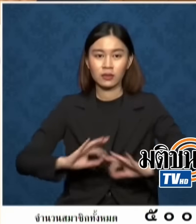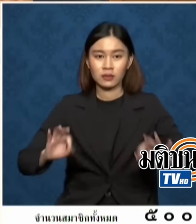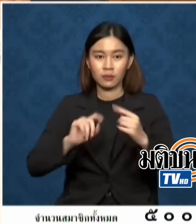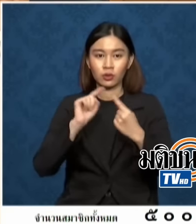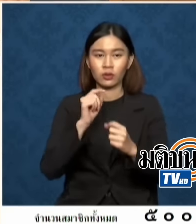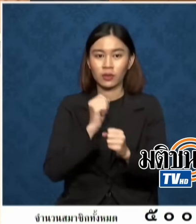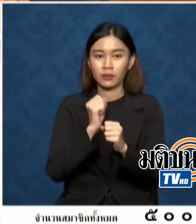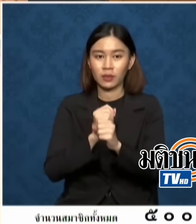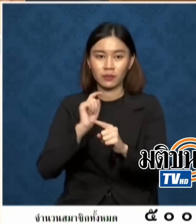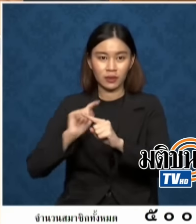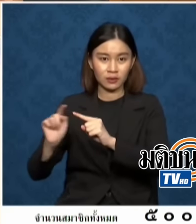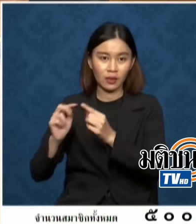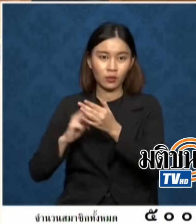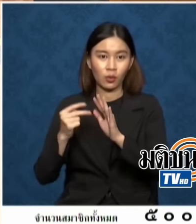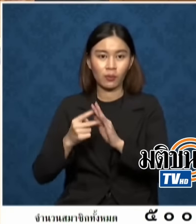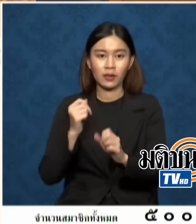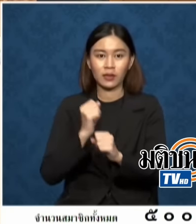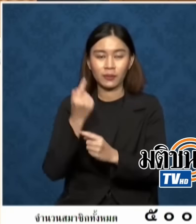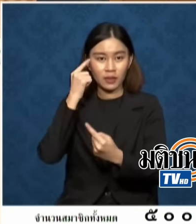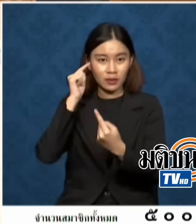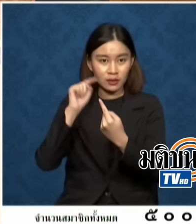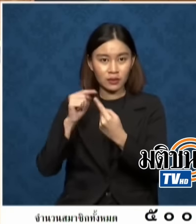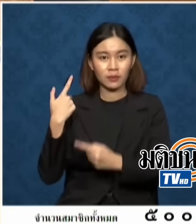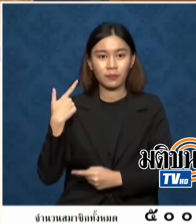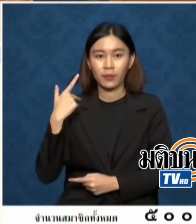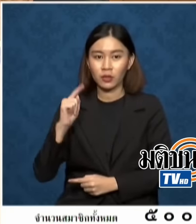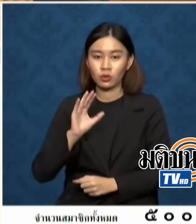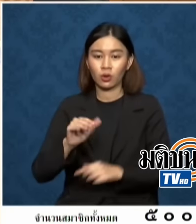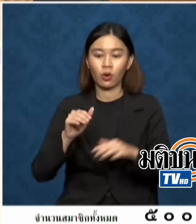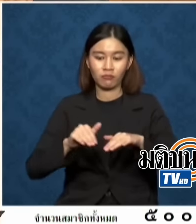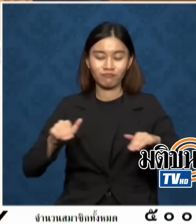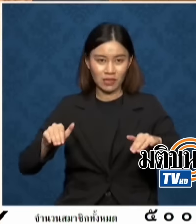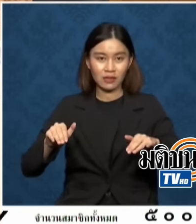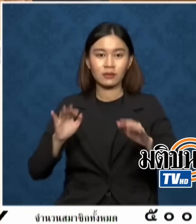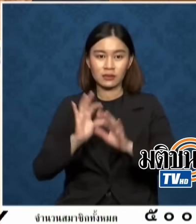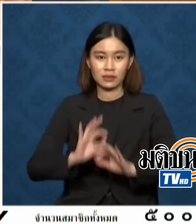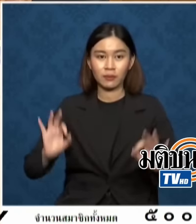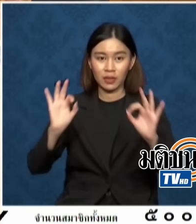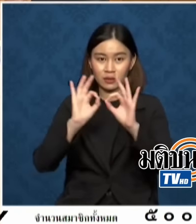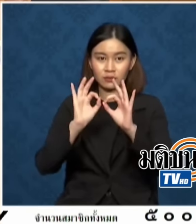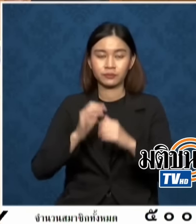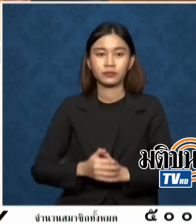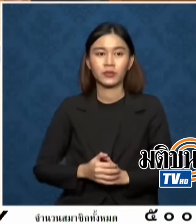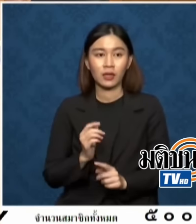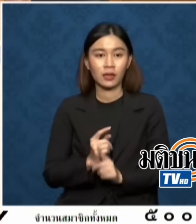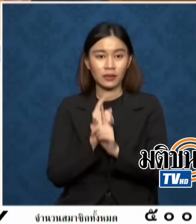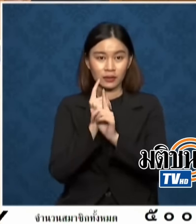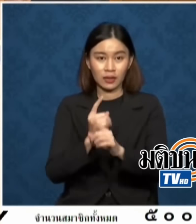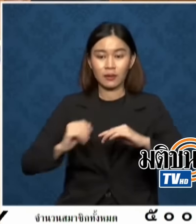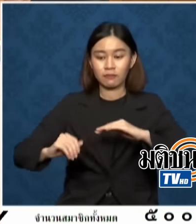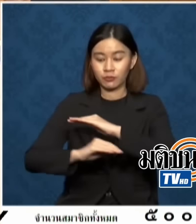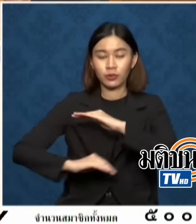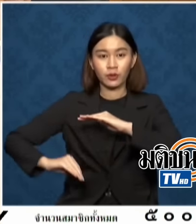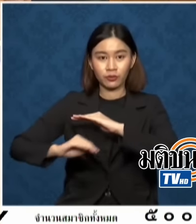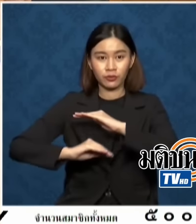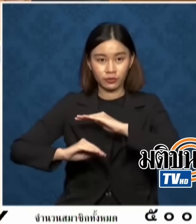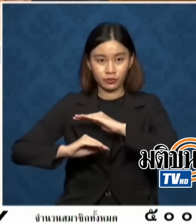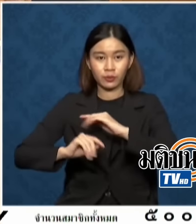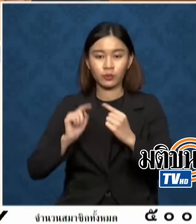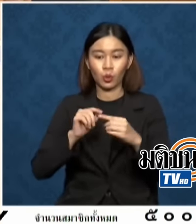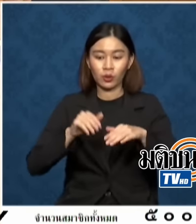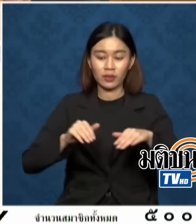ำเนินการต่างๆจะต้องดำเนินการโดยคำนึงถึงผลประโยชน์สูงสุดของเด็กเป็นที่ตั้งตามหลัก Best Interest of the